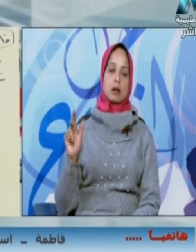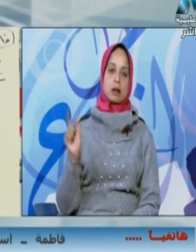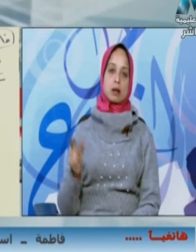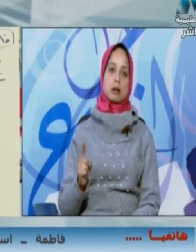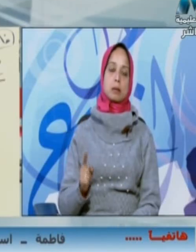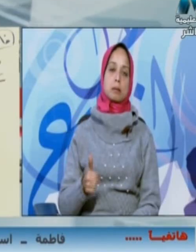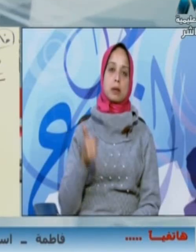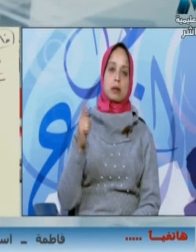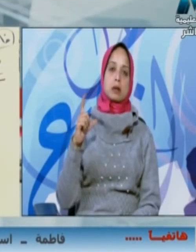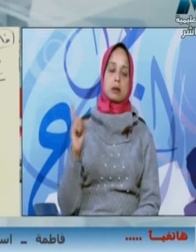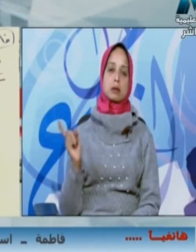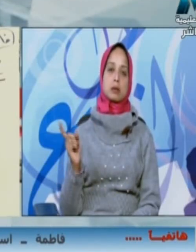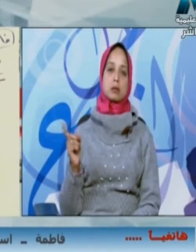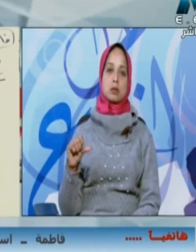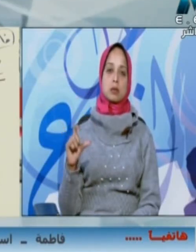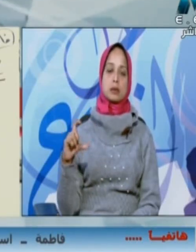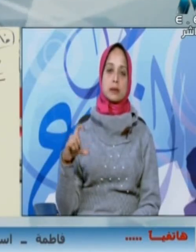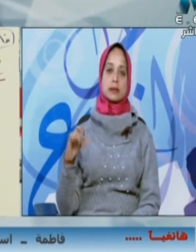1881.